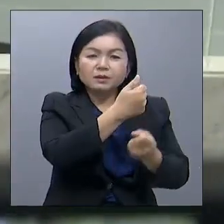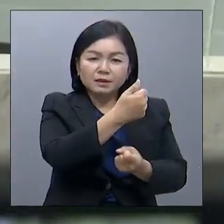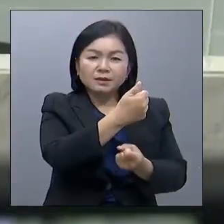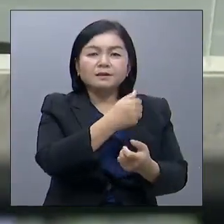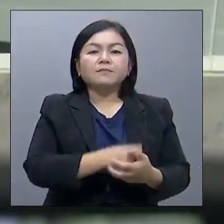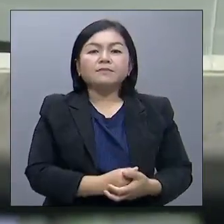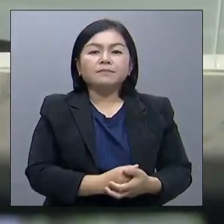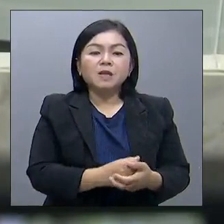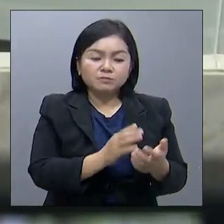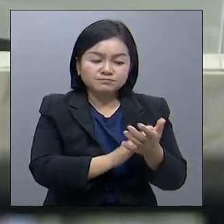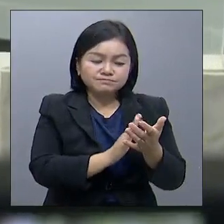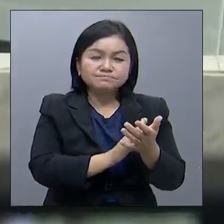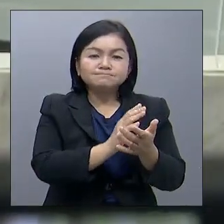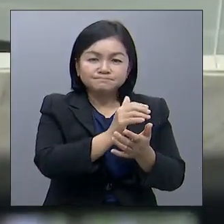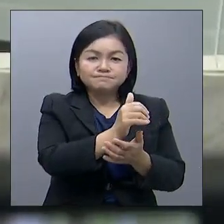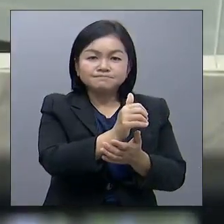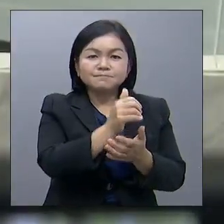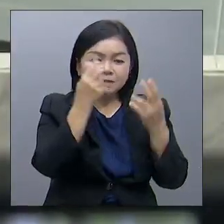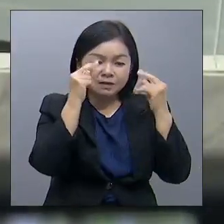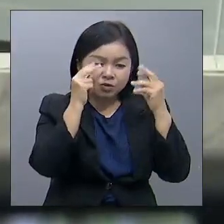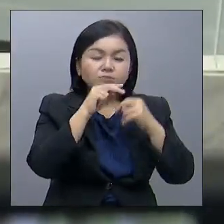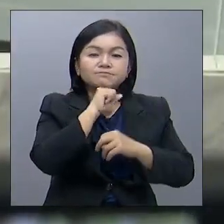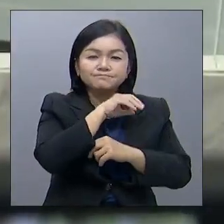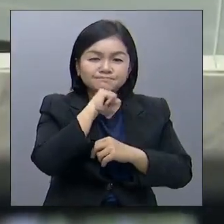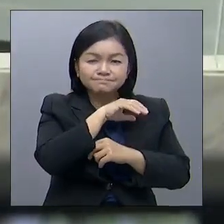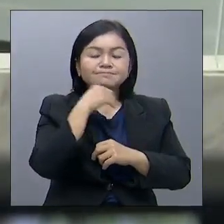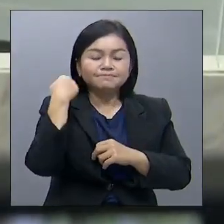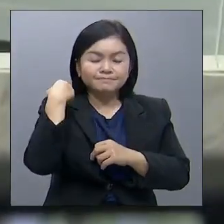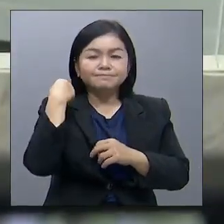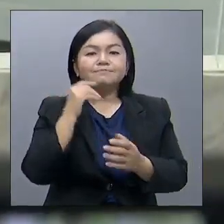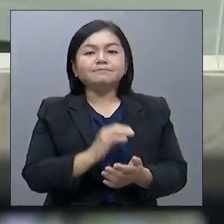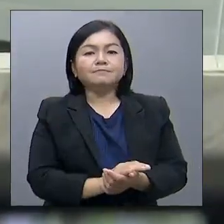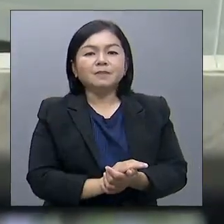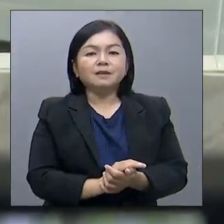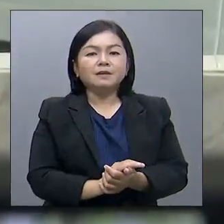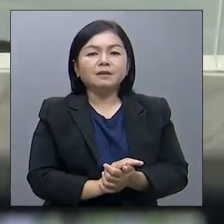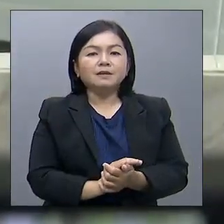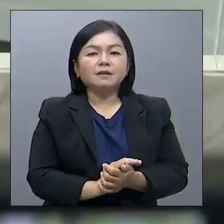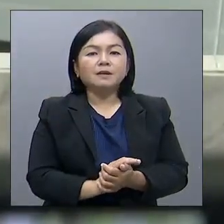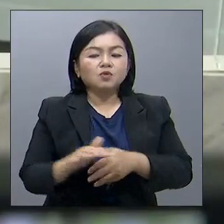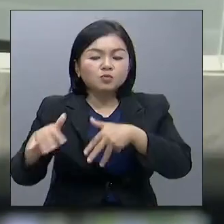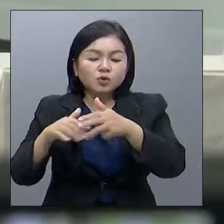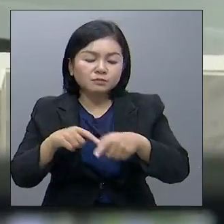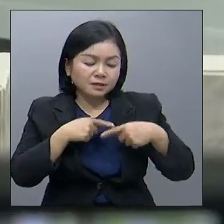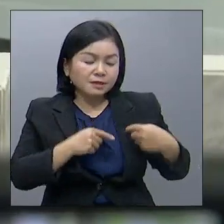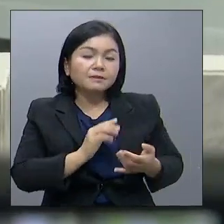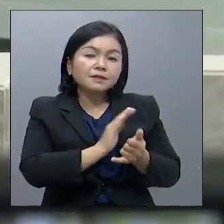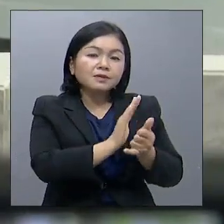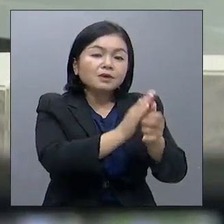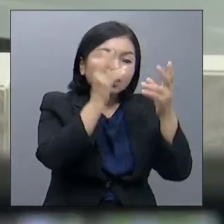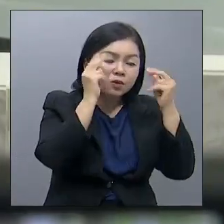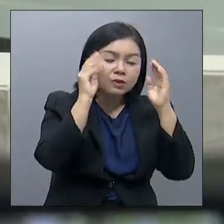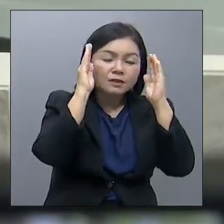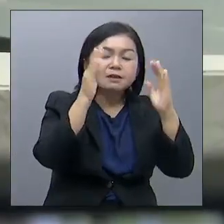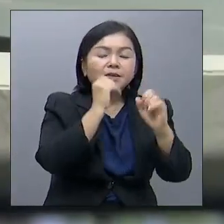อนุญาตชื่นชมผ่านสื่อมวลชนไปด้วยเลยแล้วกันว่าขยันมากจริงๆค่ะก็ฝากพี่น้องประชาชนช่วยให้กำลังใจท่านด้วยนะคะท่านก็คงอยากทำงานให้